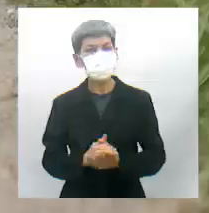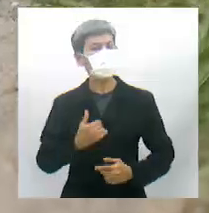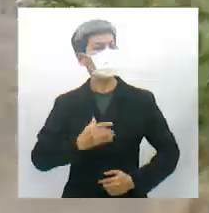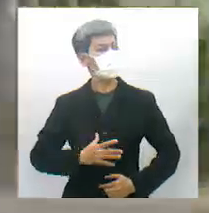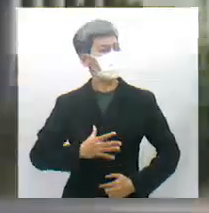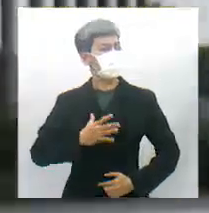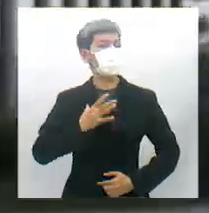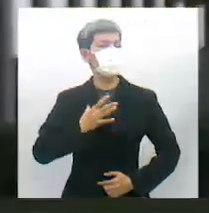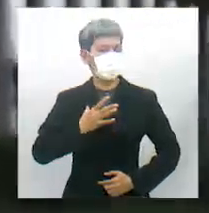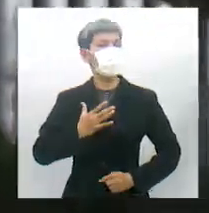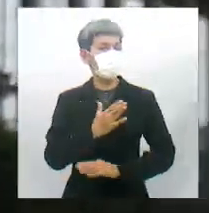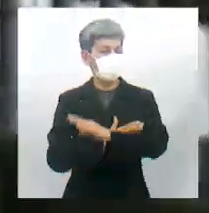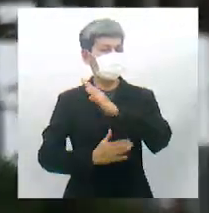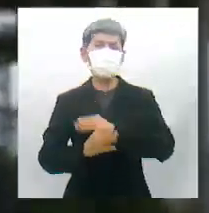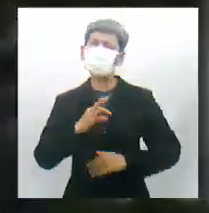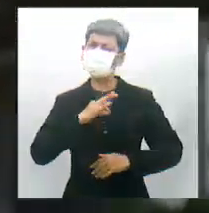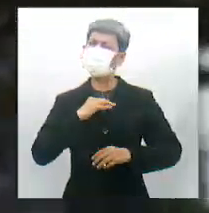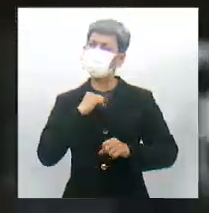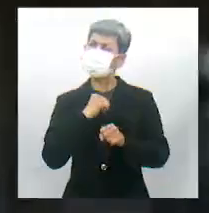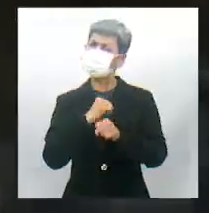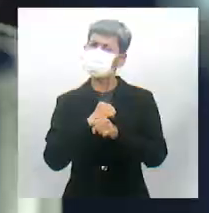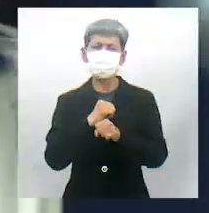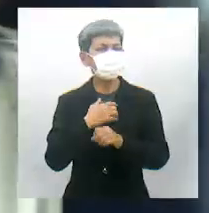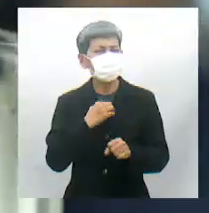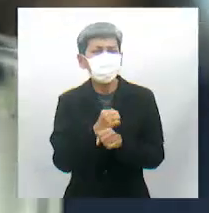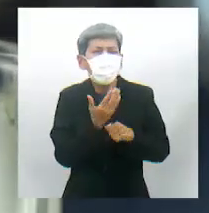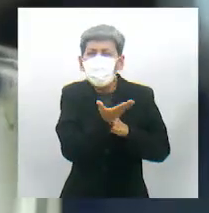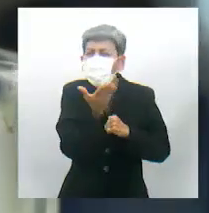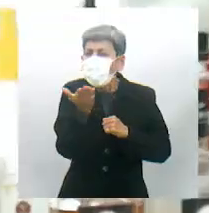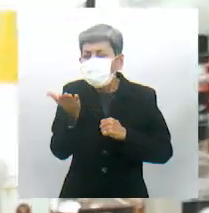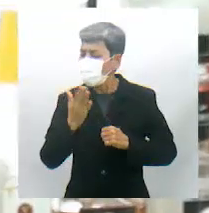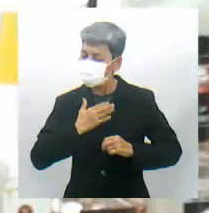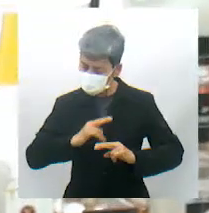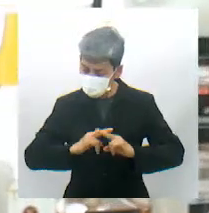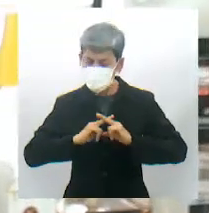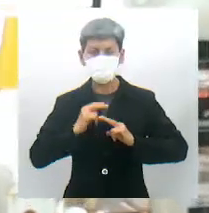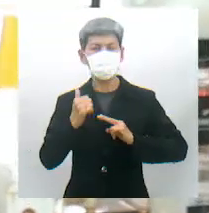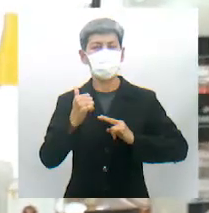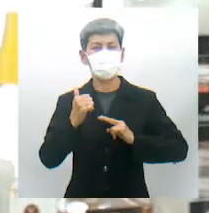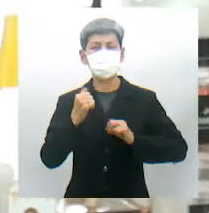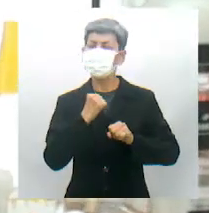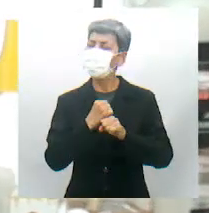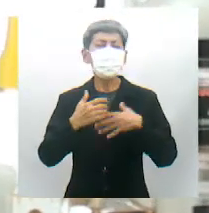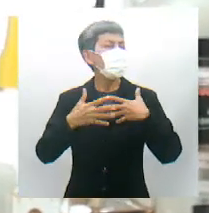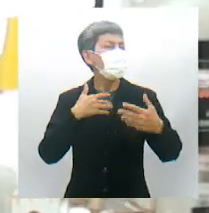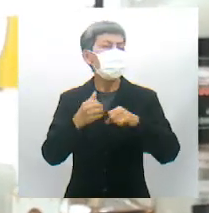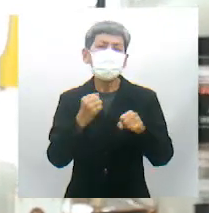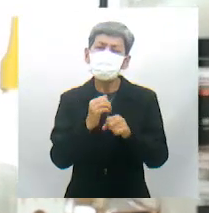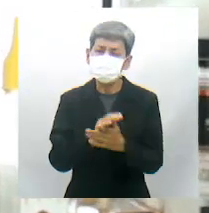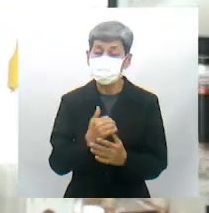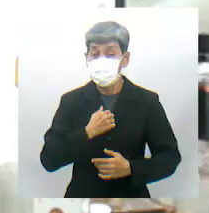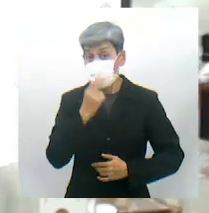มันมีศักดิ์ศรีสำหรับคนพิการนะครับทำแล้วมันมีไม่ต้องไปขอใครอะครับเราทำเองได้ได้น้อยได้เยอะ